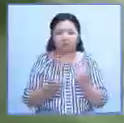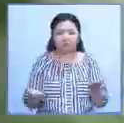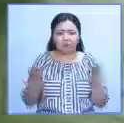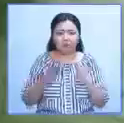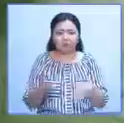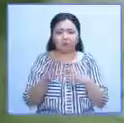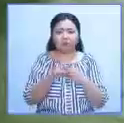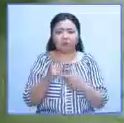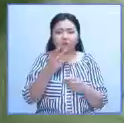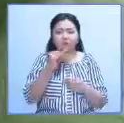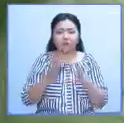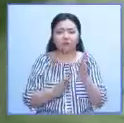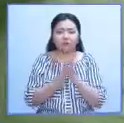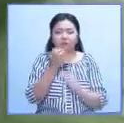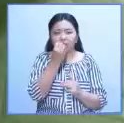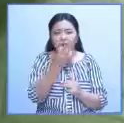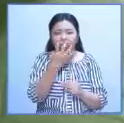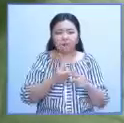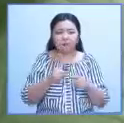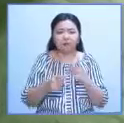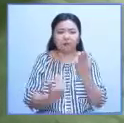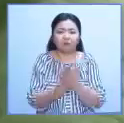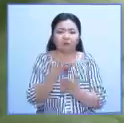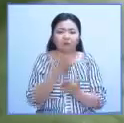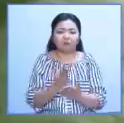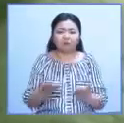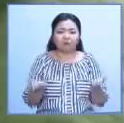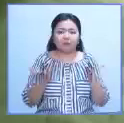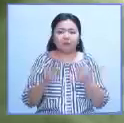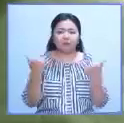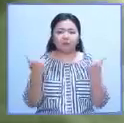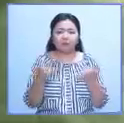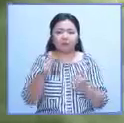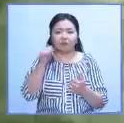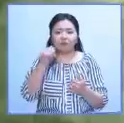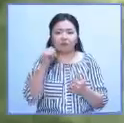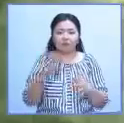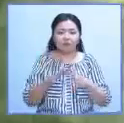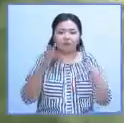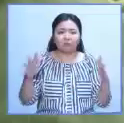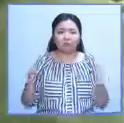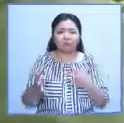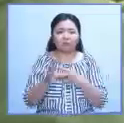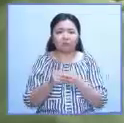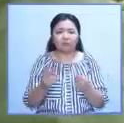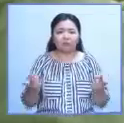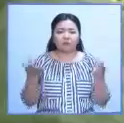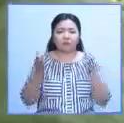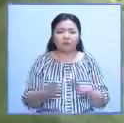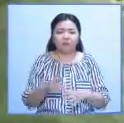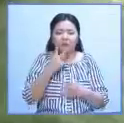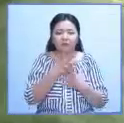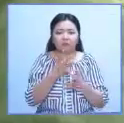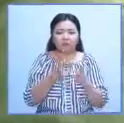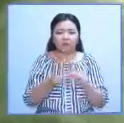дәл бүгінде сапсары гүлдер болып самсап тұрған болашақ қиярлардың бүгін ертең үлкен қиярға айналатыны әбден